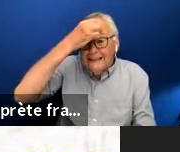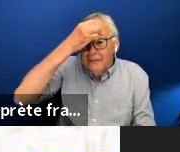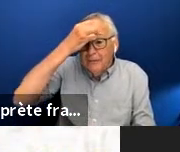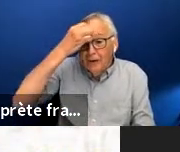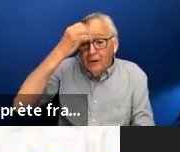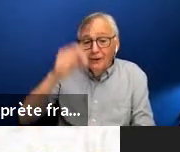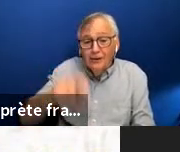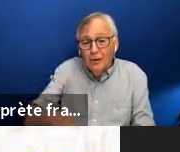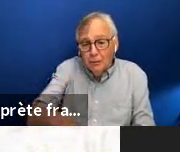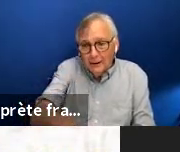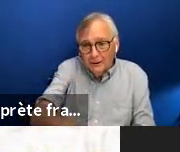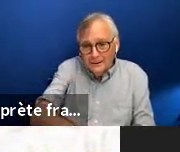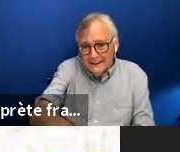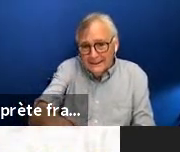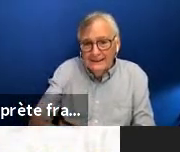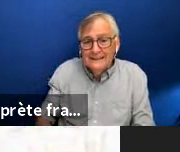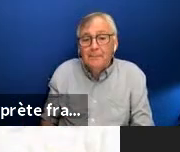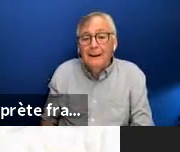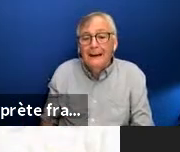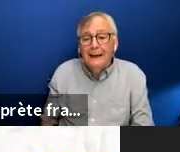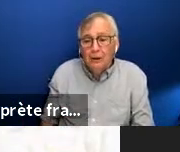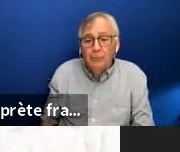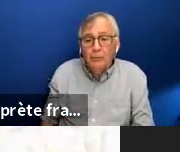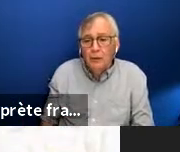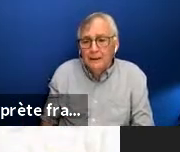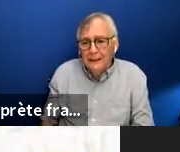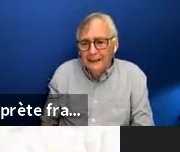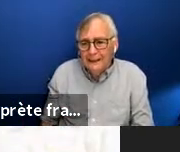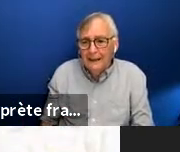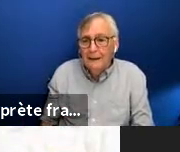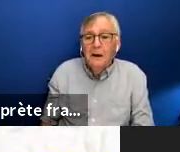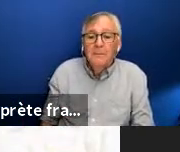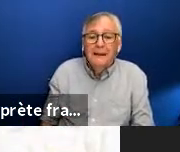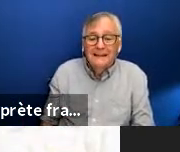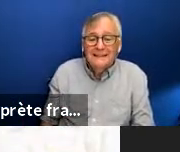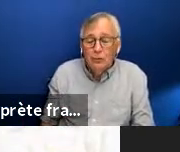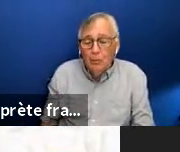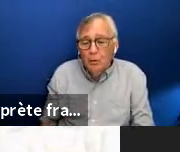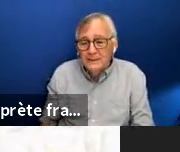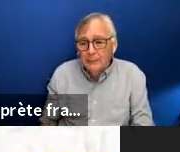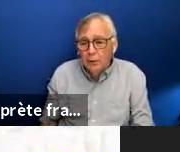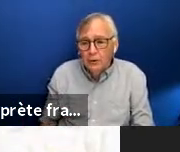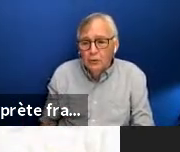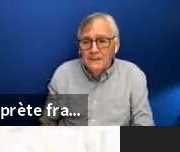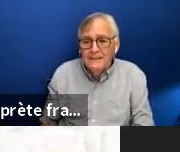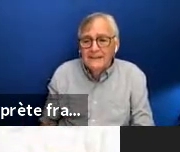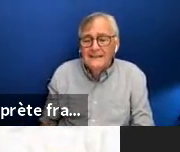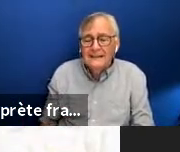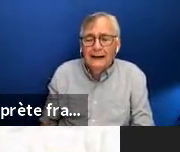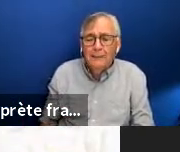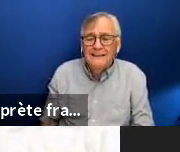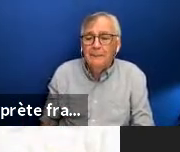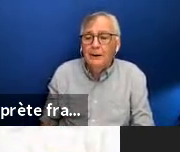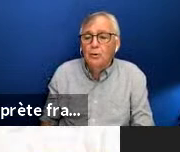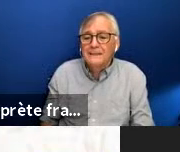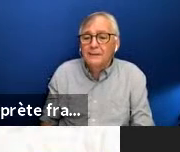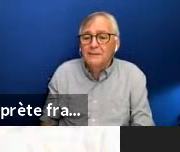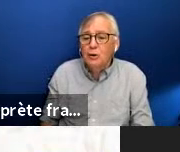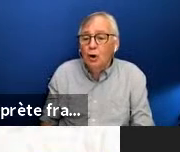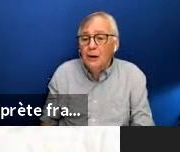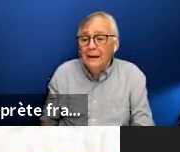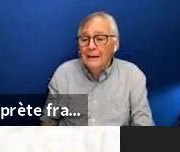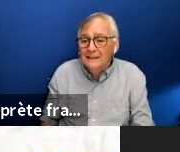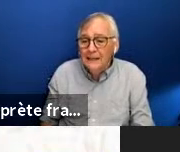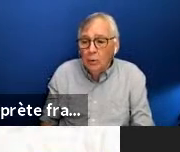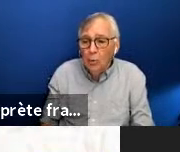Autrefois, les téléphones, on voit que c'était des appareils comme vous voyez à l'écran. Maintenant, c'est de moins en moins utilisé. C'est remplacé par un